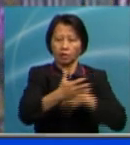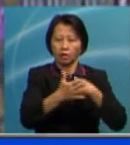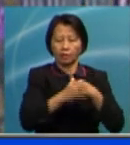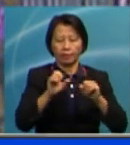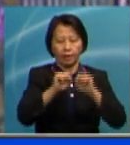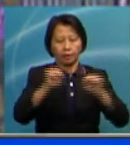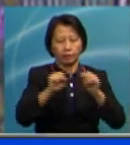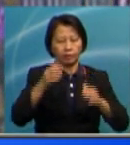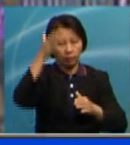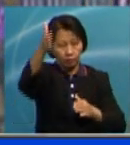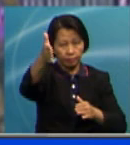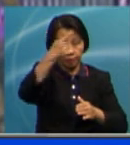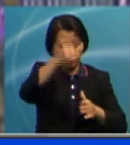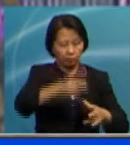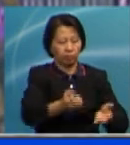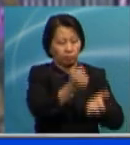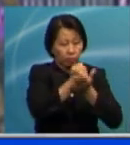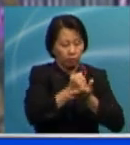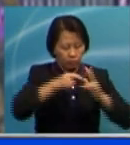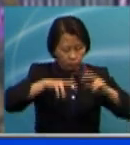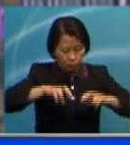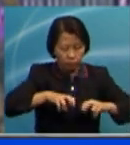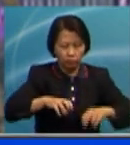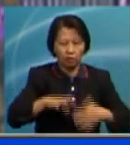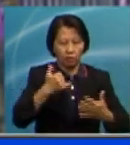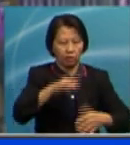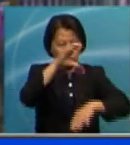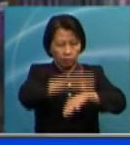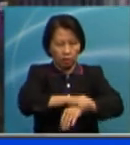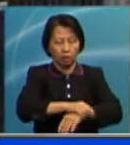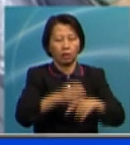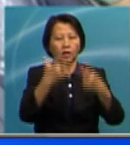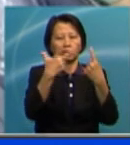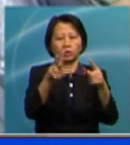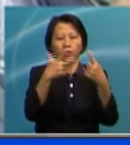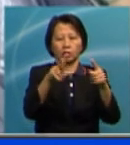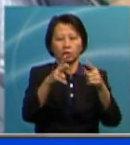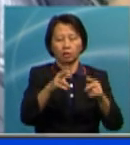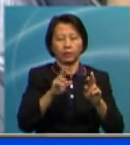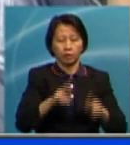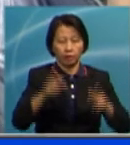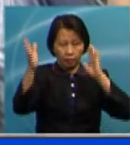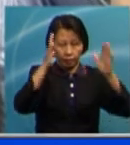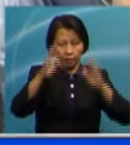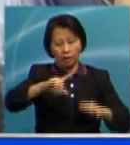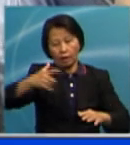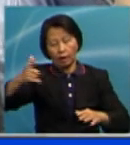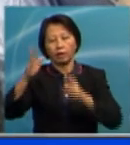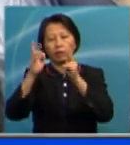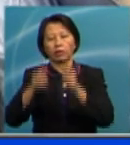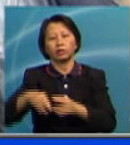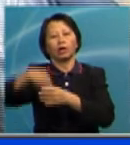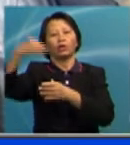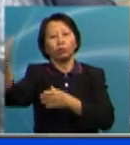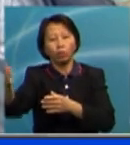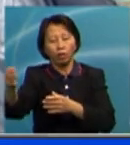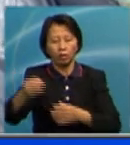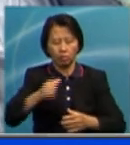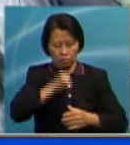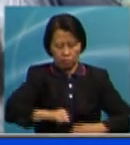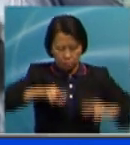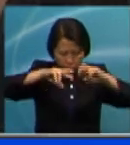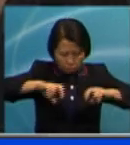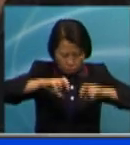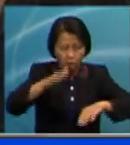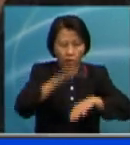Selasa depan bagi membantu siasatan antara yang ditah 13 rakyat tempatan dan selebihnya warga asing hasil bedah siasat yang